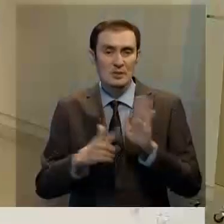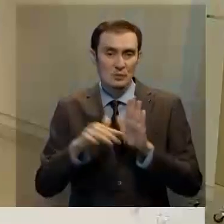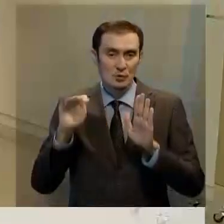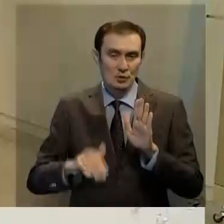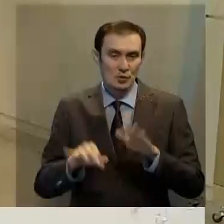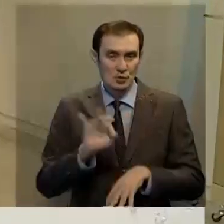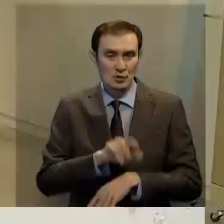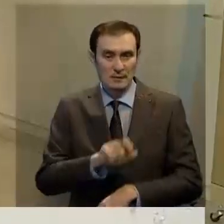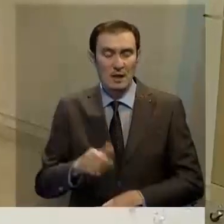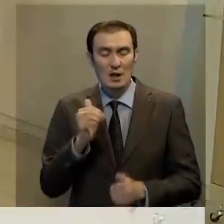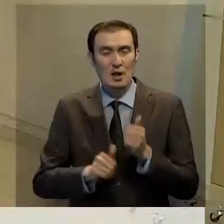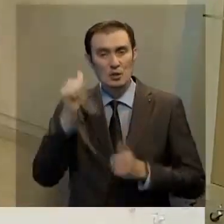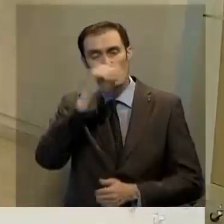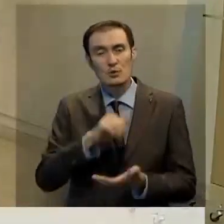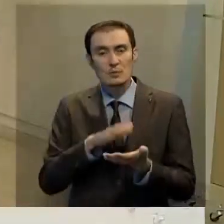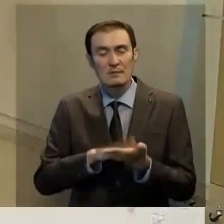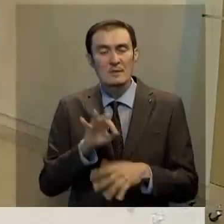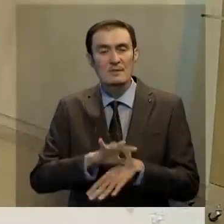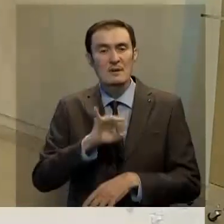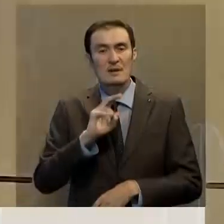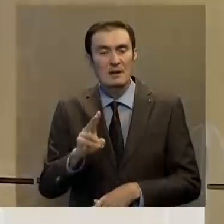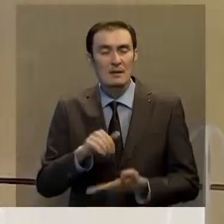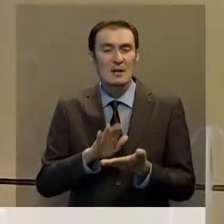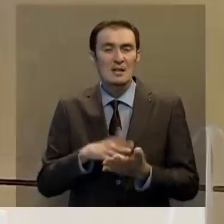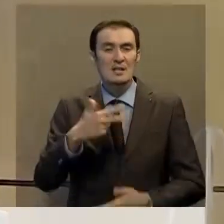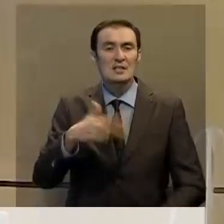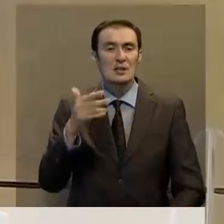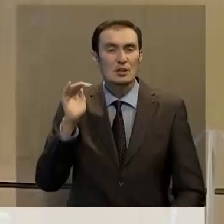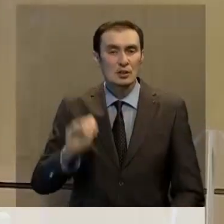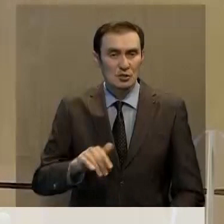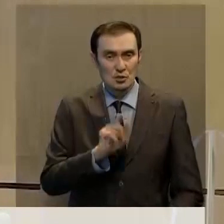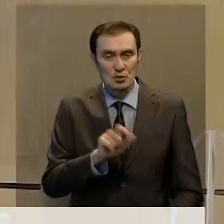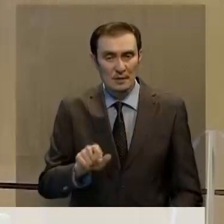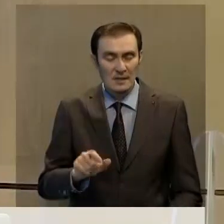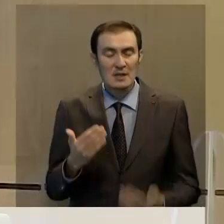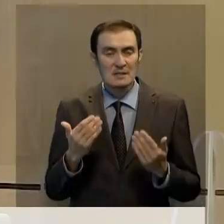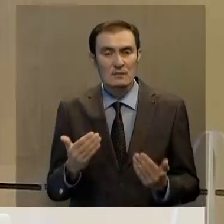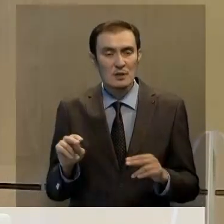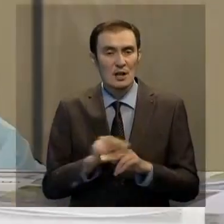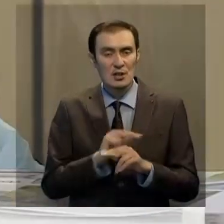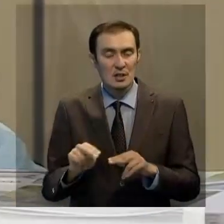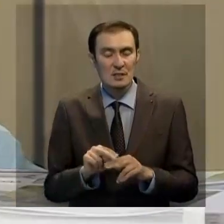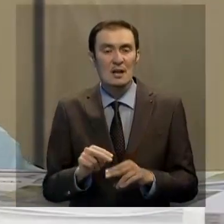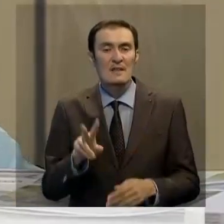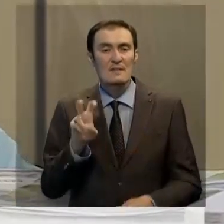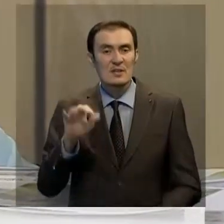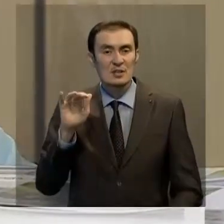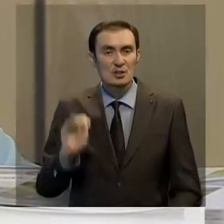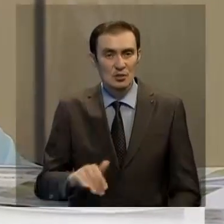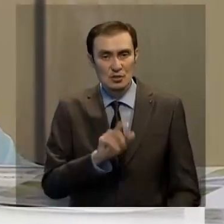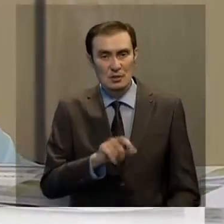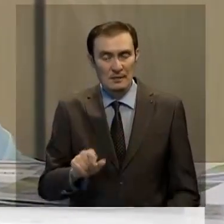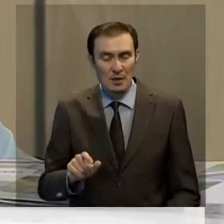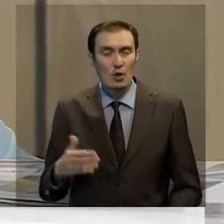7000. Ежегодно на учет по онкозаболеваниям встают порядка 33 тысяч казахстанцев. На сегодня лечение проходят 200 тысяч